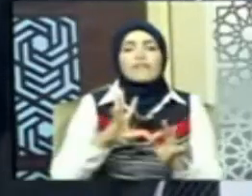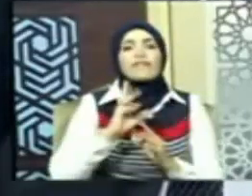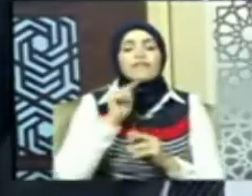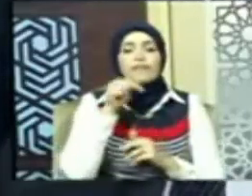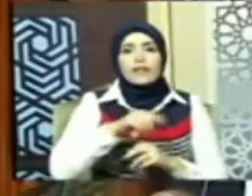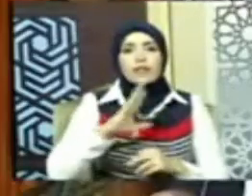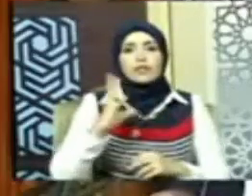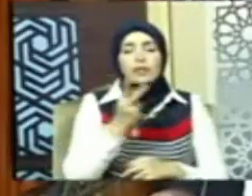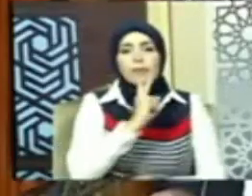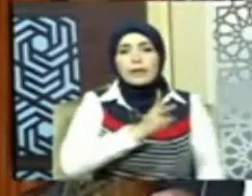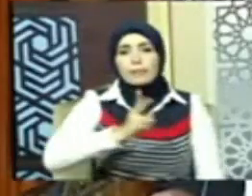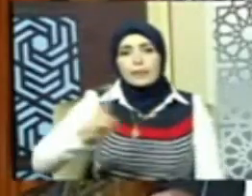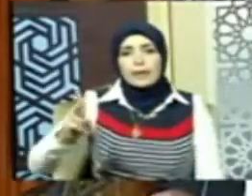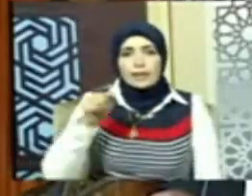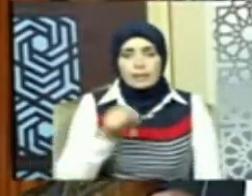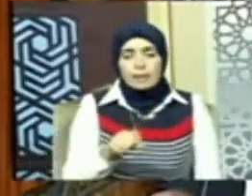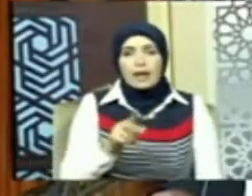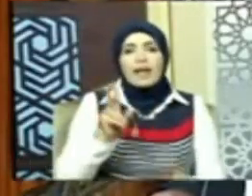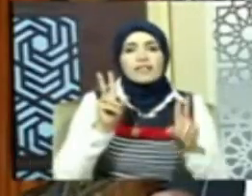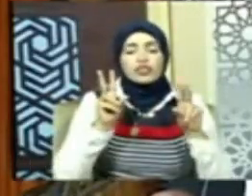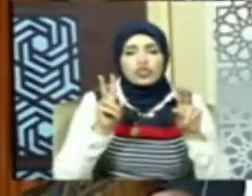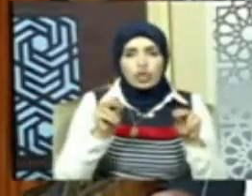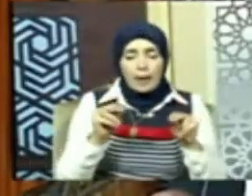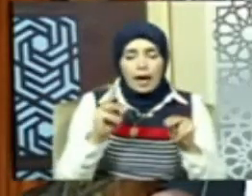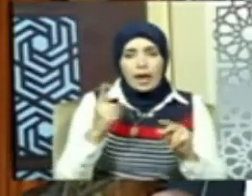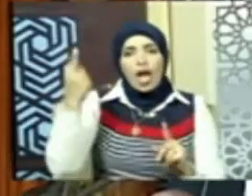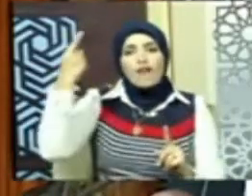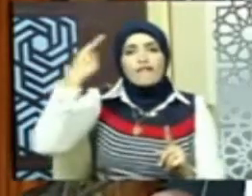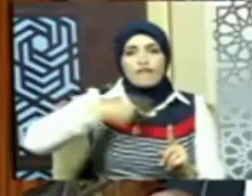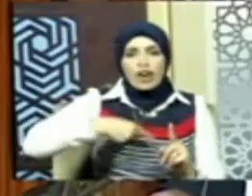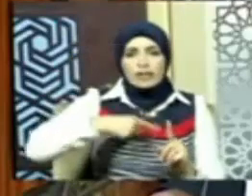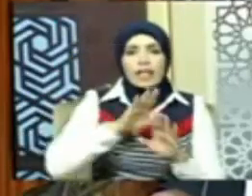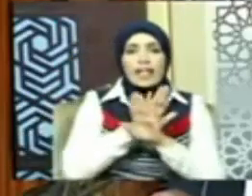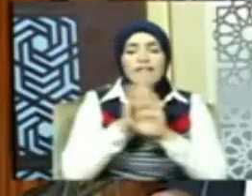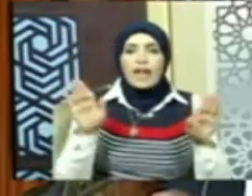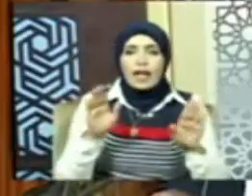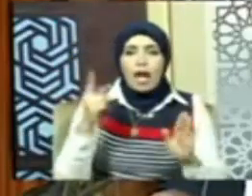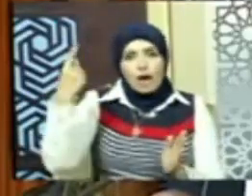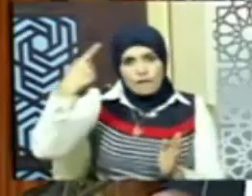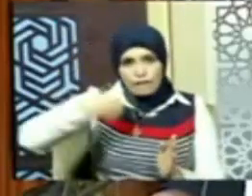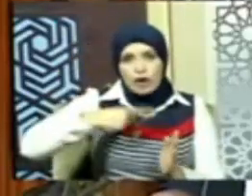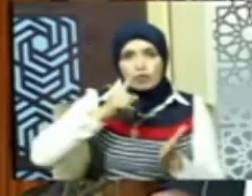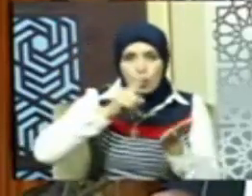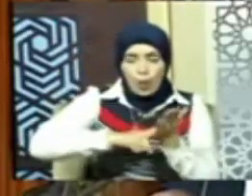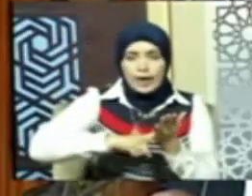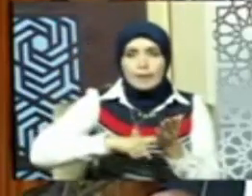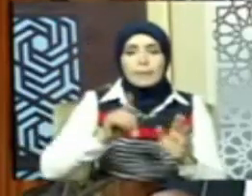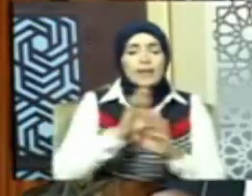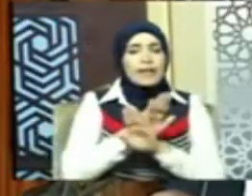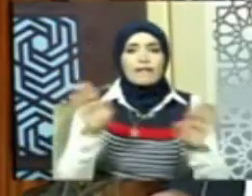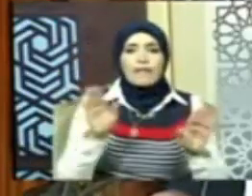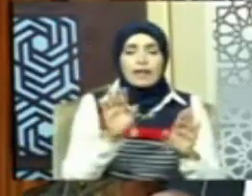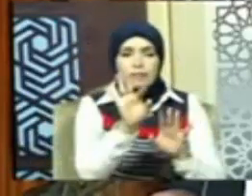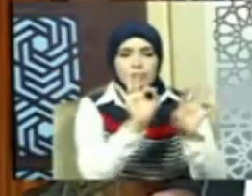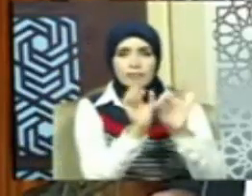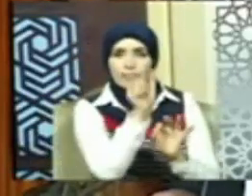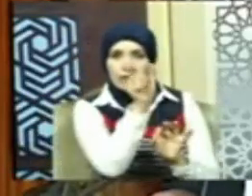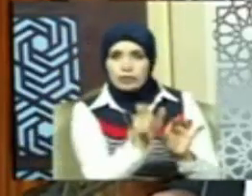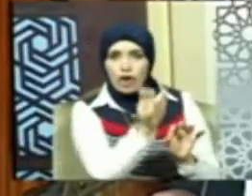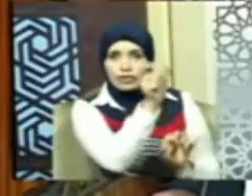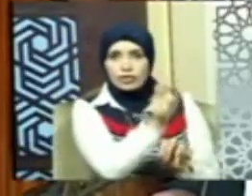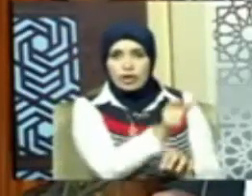المجالات من فروض الكفايات. فرض واجب كفائي، وقد